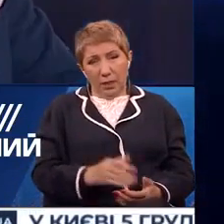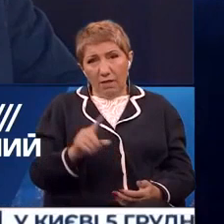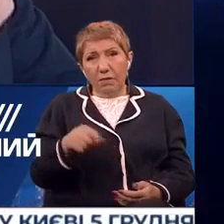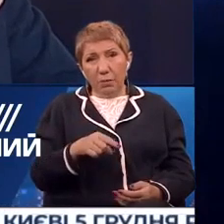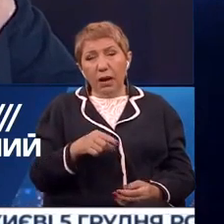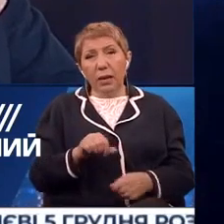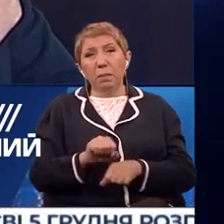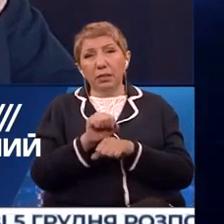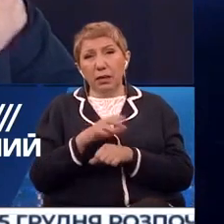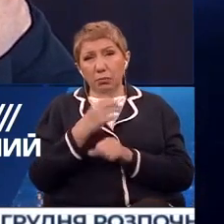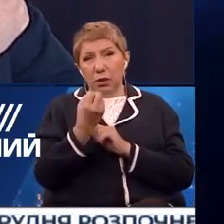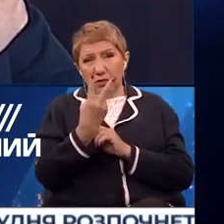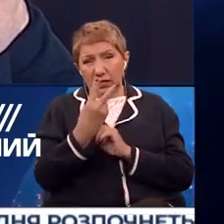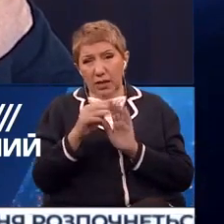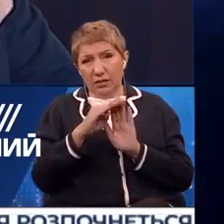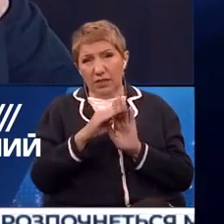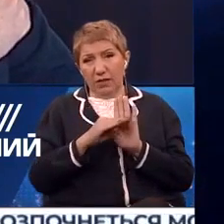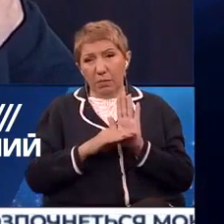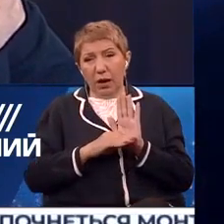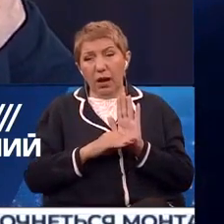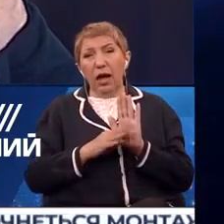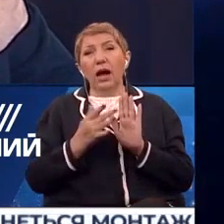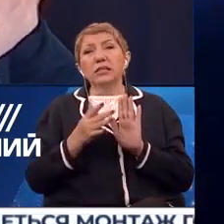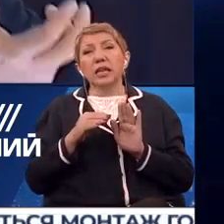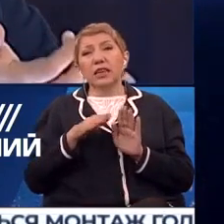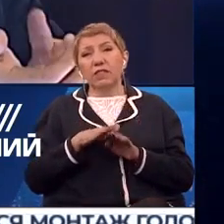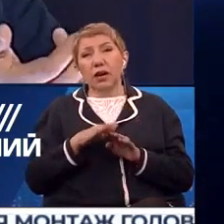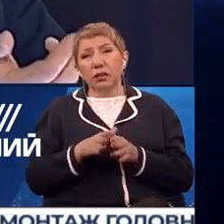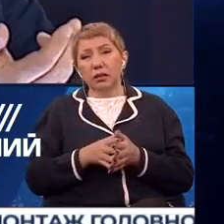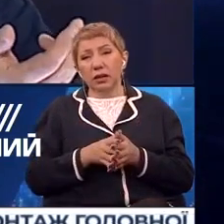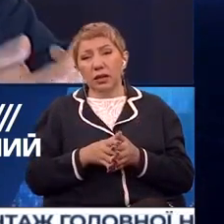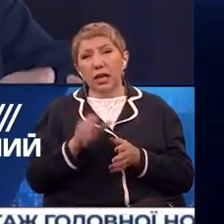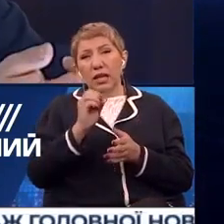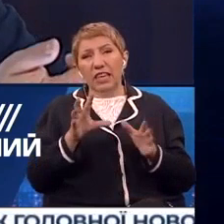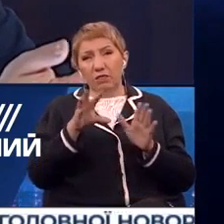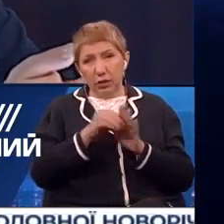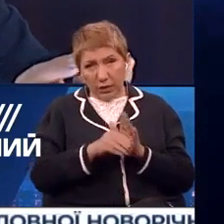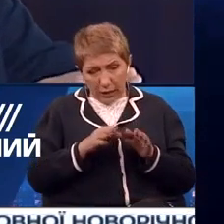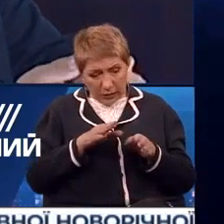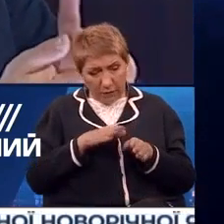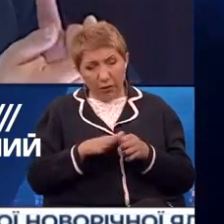було 12 вимог Революції Гідності. А скільки з них виконано. Євроінтеграція виконана,